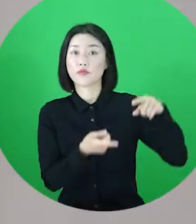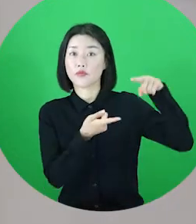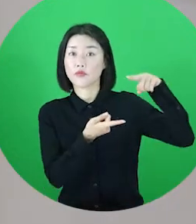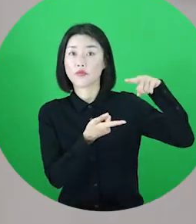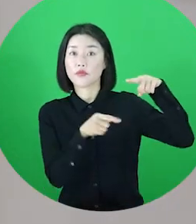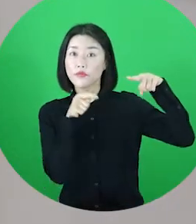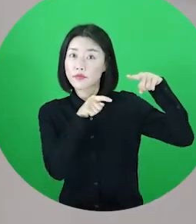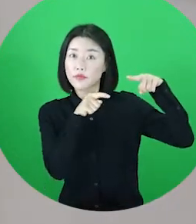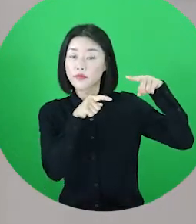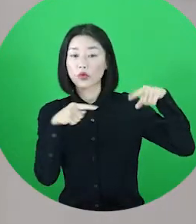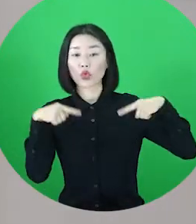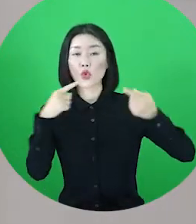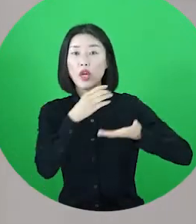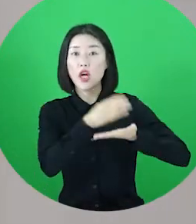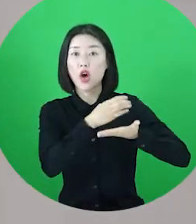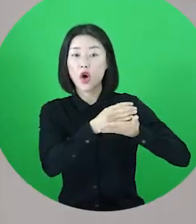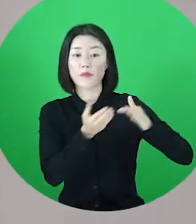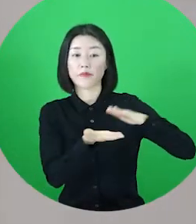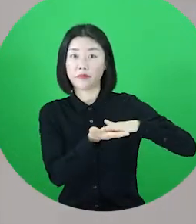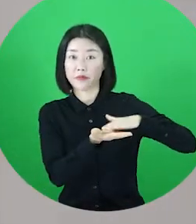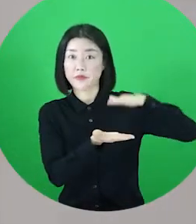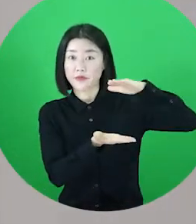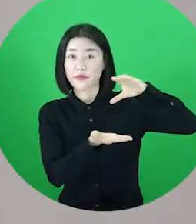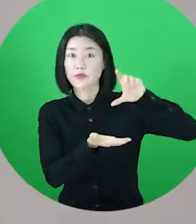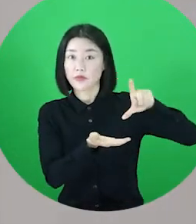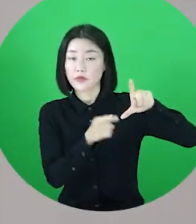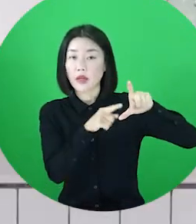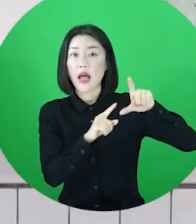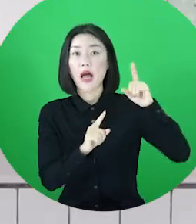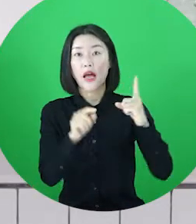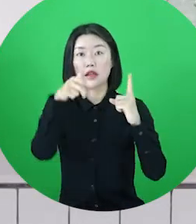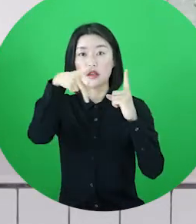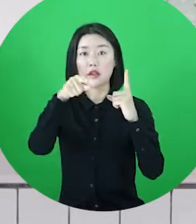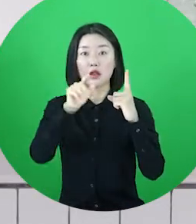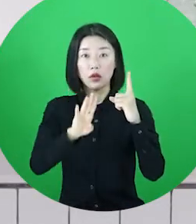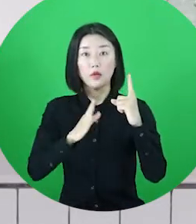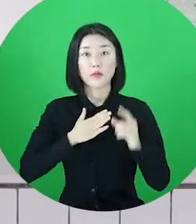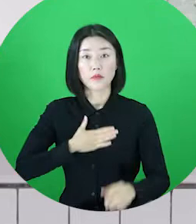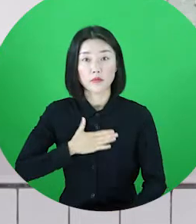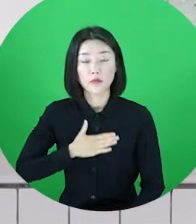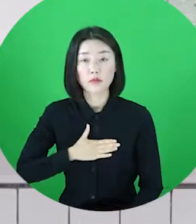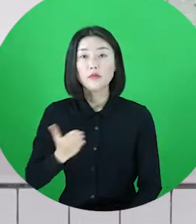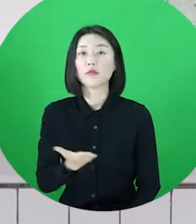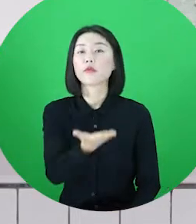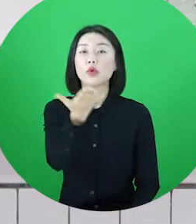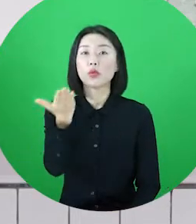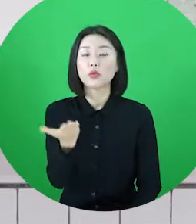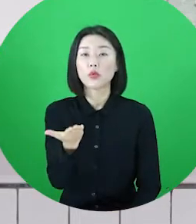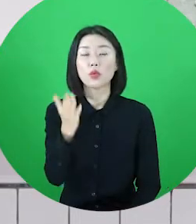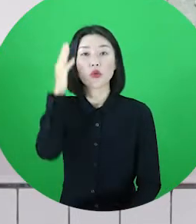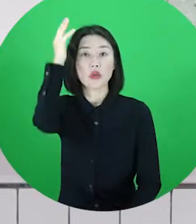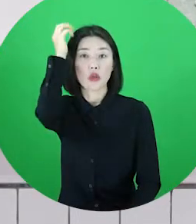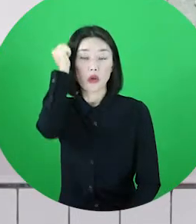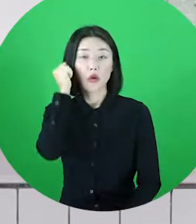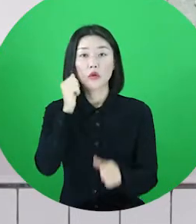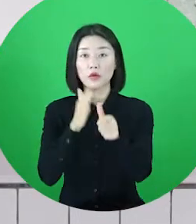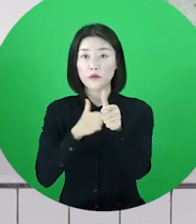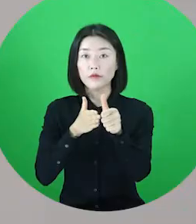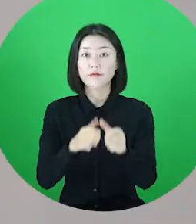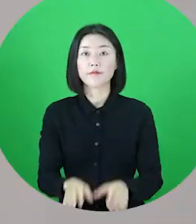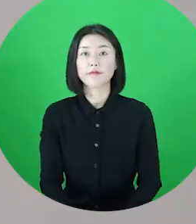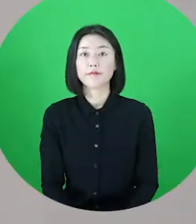이렇게 종이컵을 가득 담은 양이 한 컵이에요. 영상을 보는 친구들도 꼭 기억해 주세요.